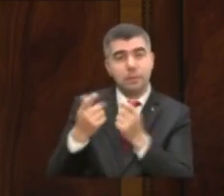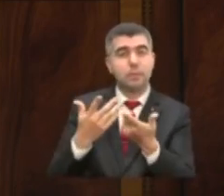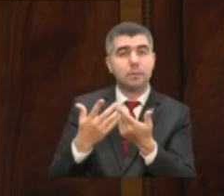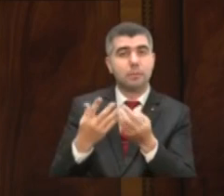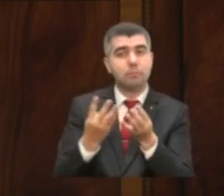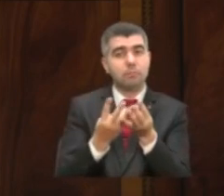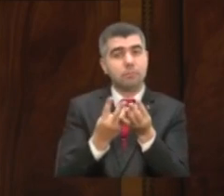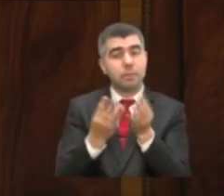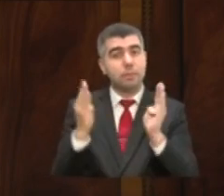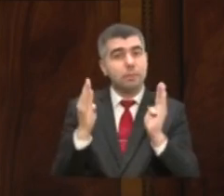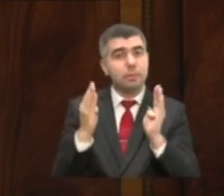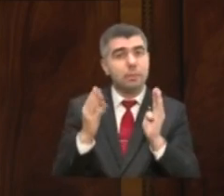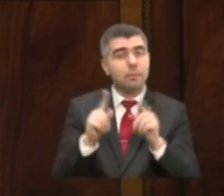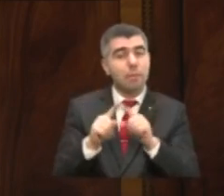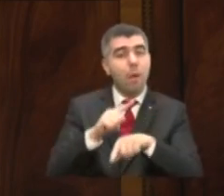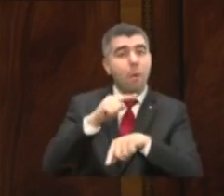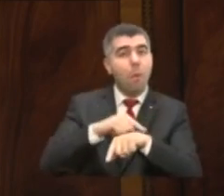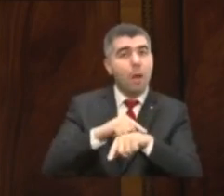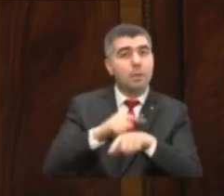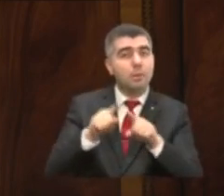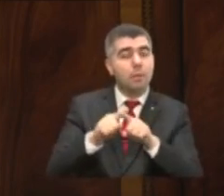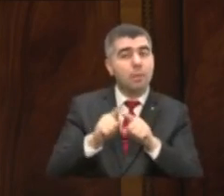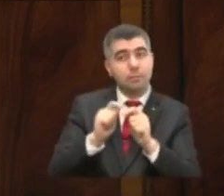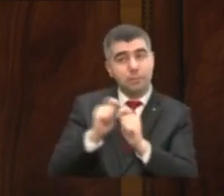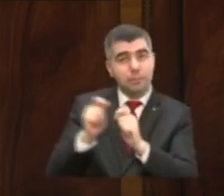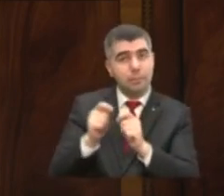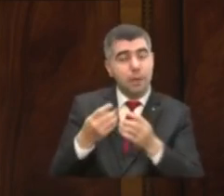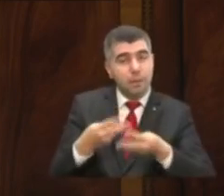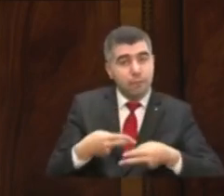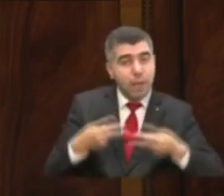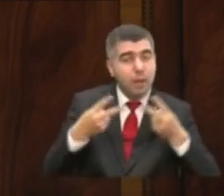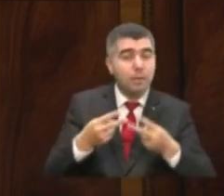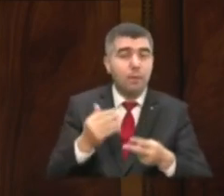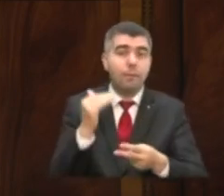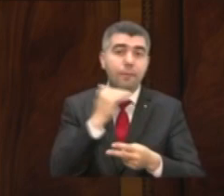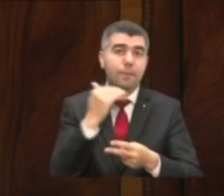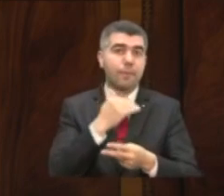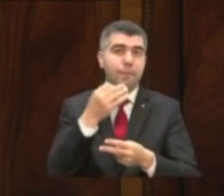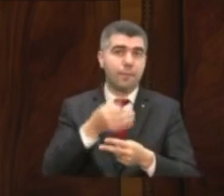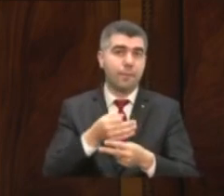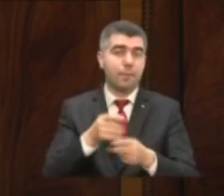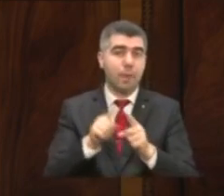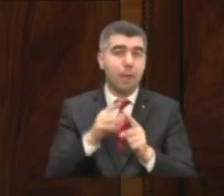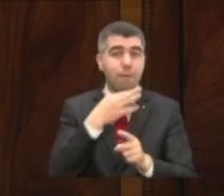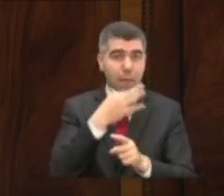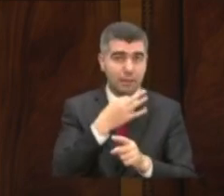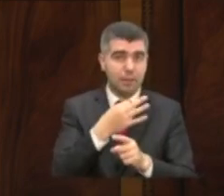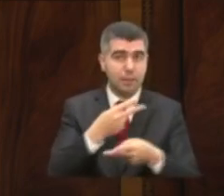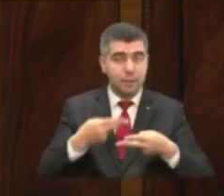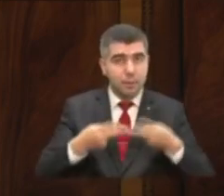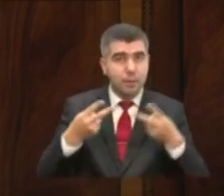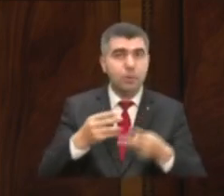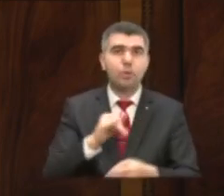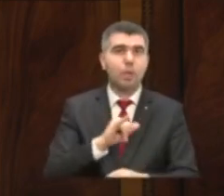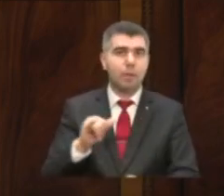ضروري نخرجوه في الوقت حتى يكمل فيه هذاك التشاور، حتى يكون فيه، لانه هو قرار ليس قرار بسيط. تاخذ هذا